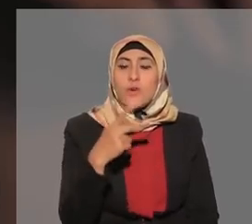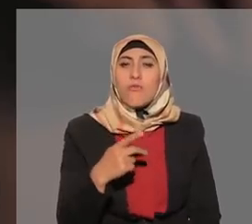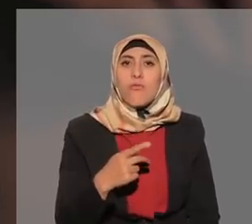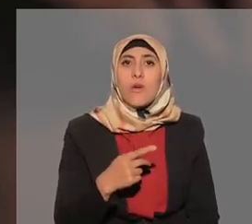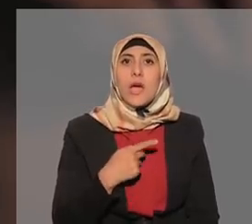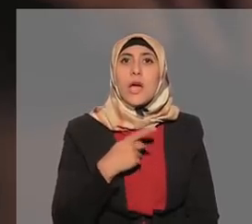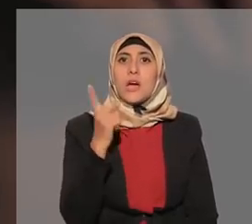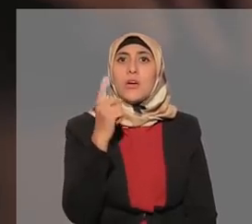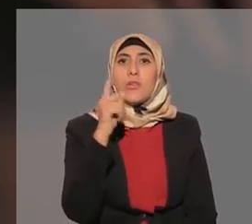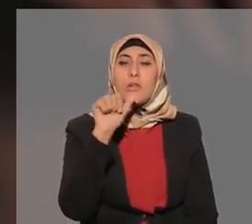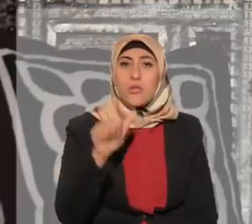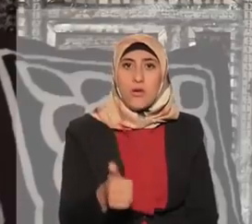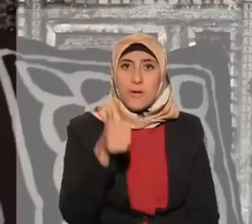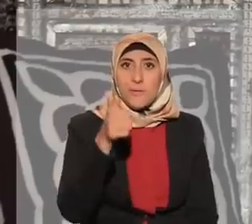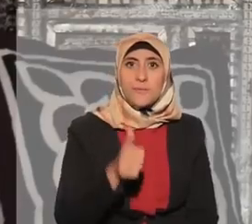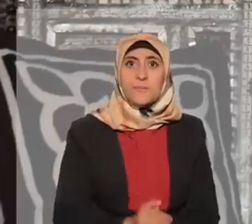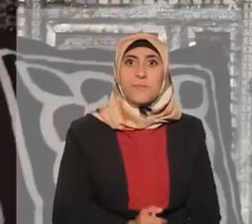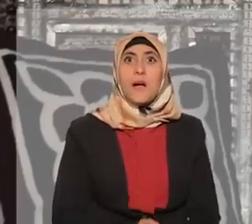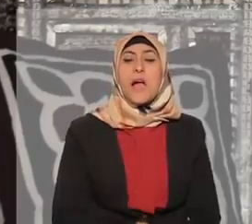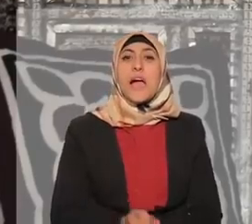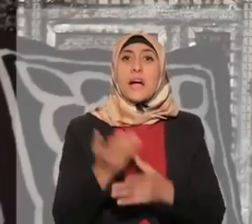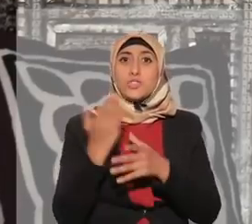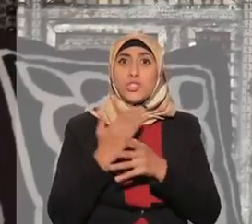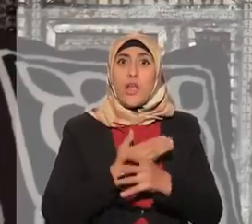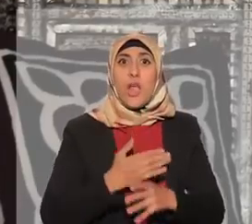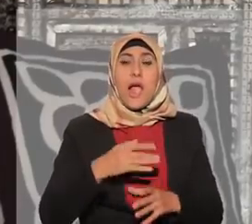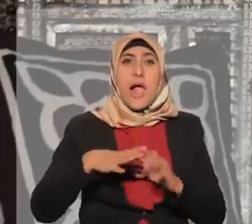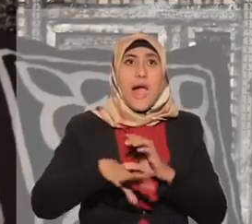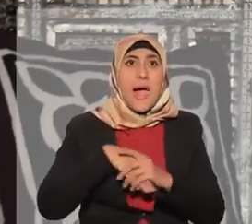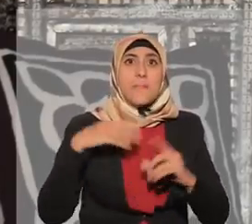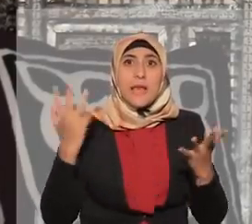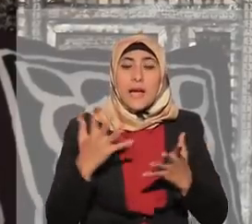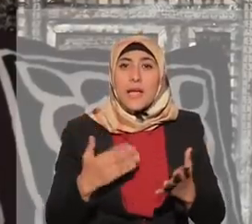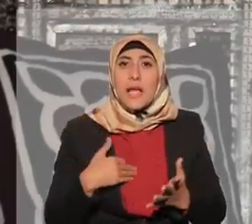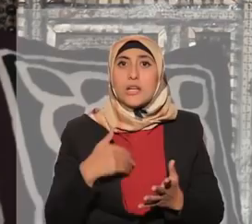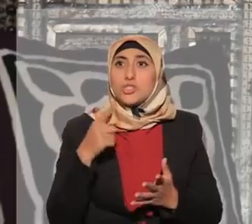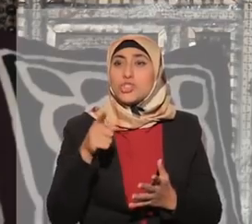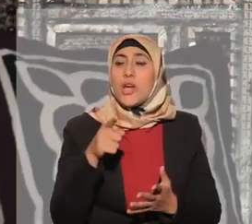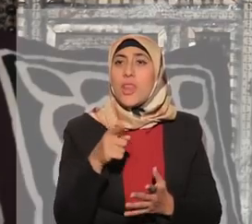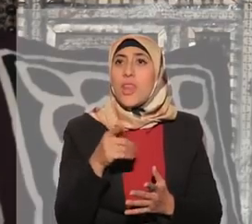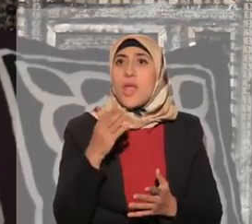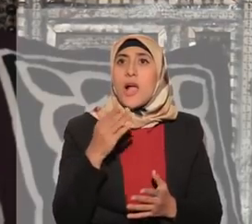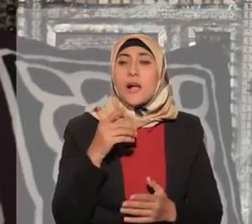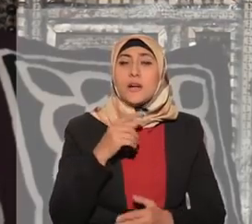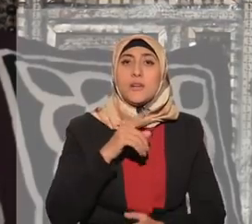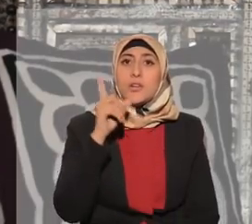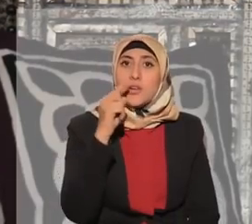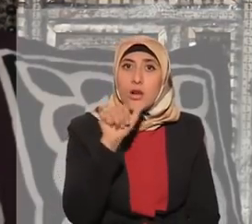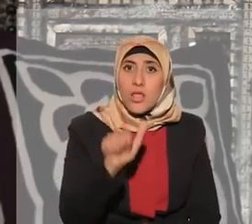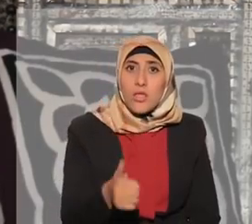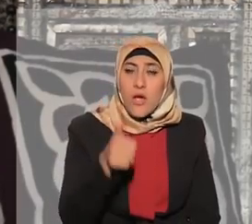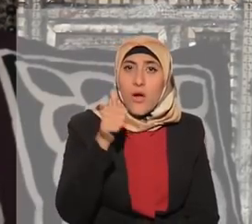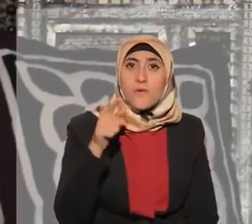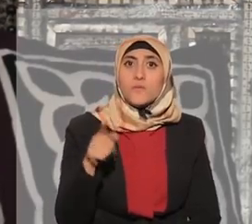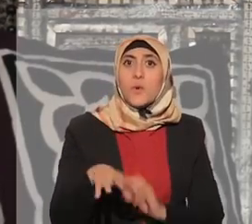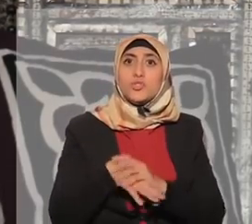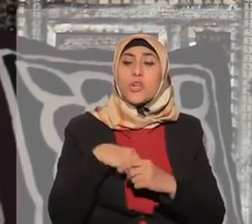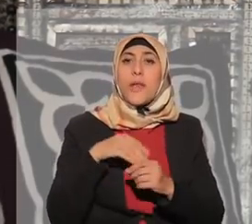قبل إشرافه على الرضا، هل يعرف شيء من الرضا؟ هل يجد شيء من معاني الرضا قبل بلوغه مقام الرضا؟